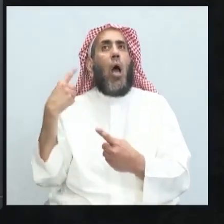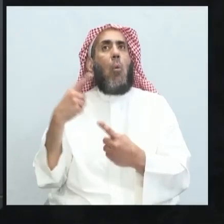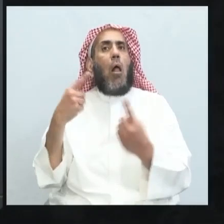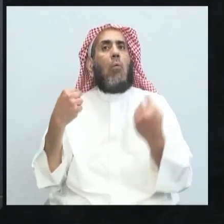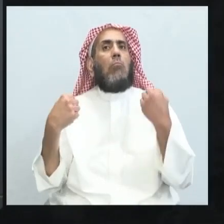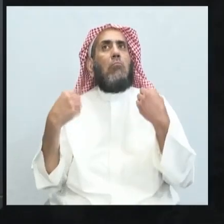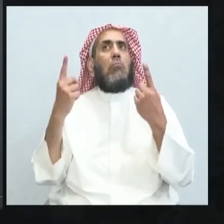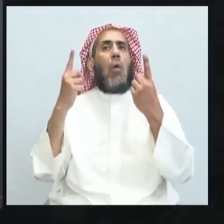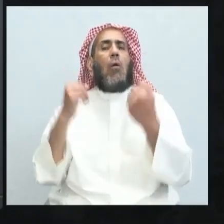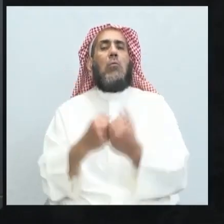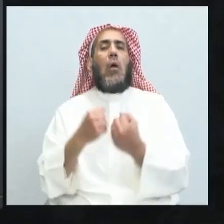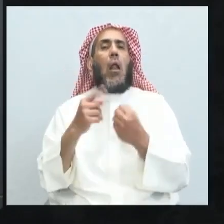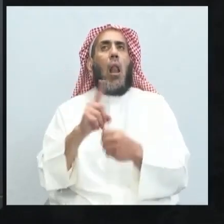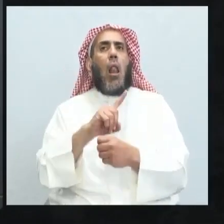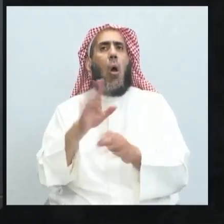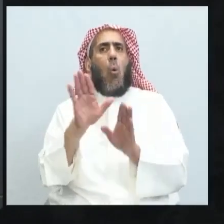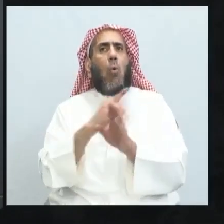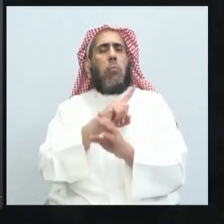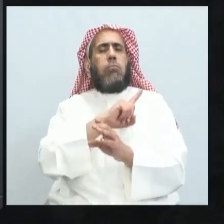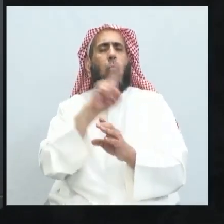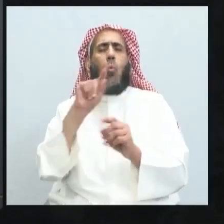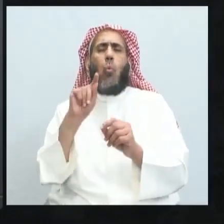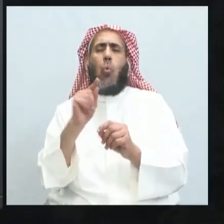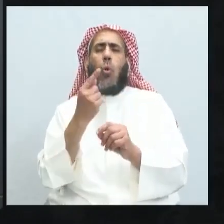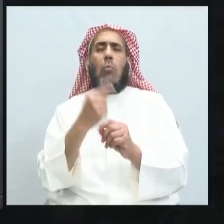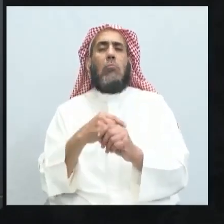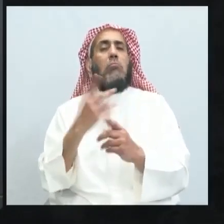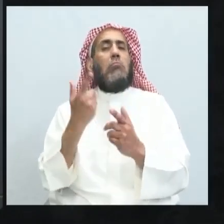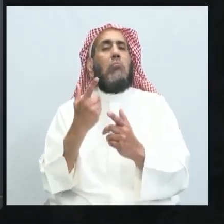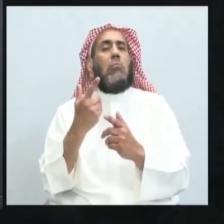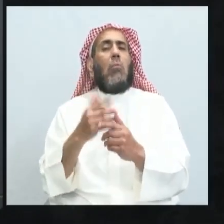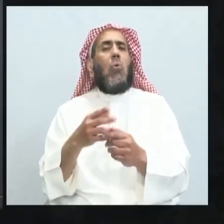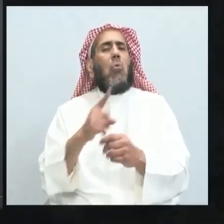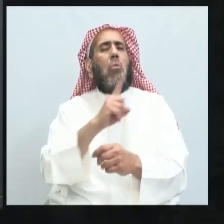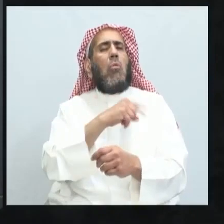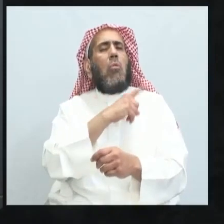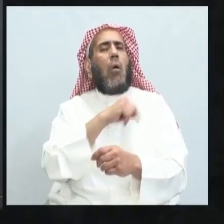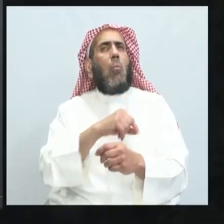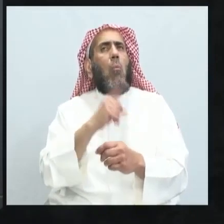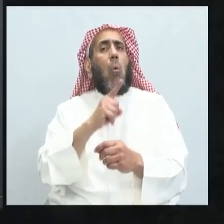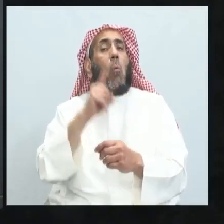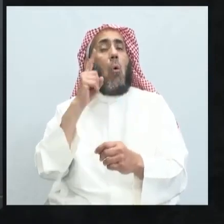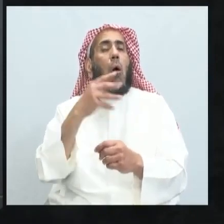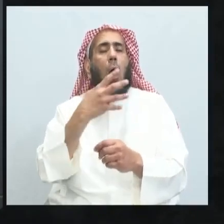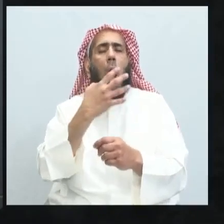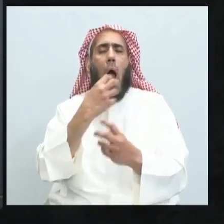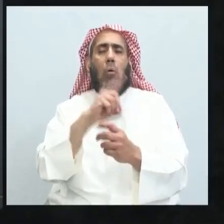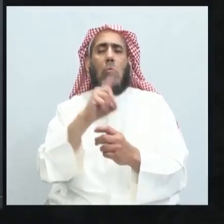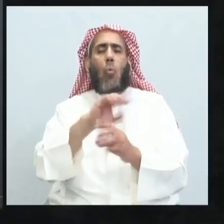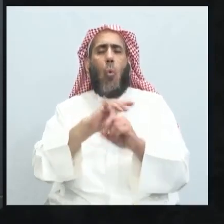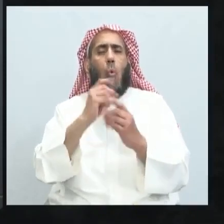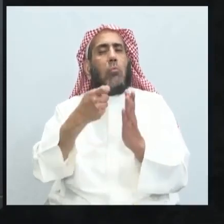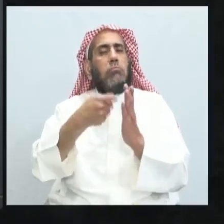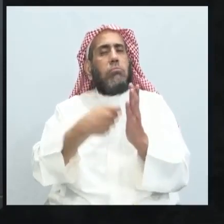وتكون امام الله لا تخفى لا يخفى على الله شيء سواء كان ذنب اقترفته او معصيه الى اخره وكل شيء